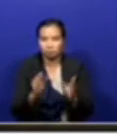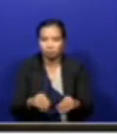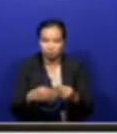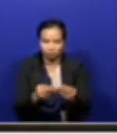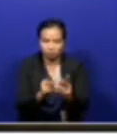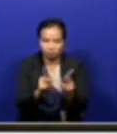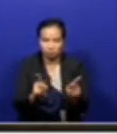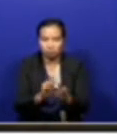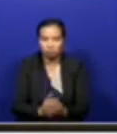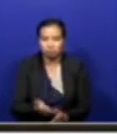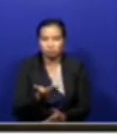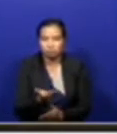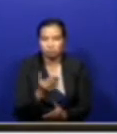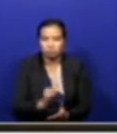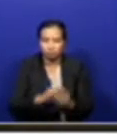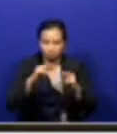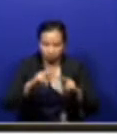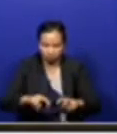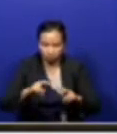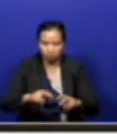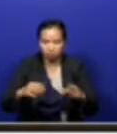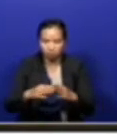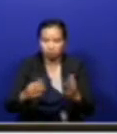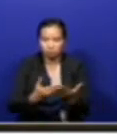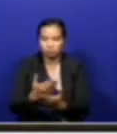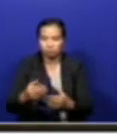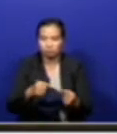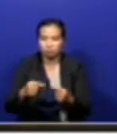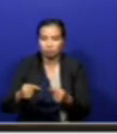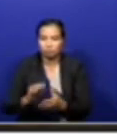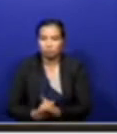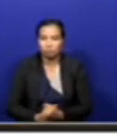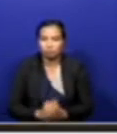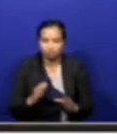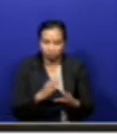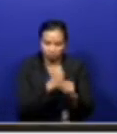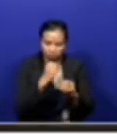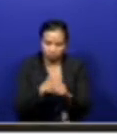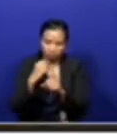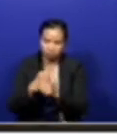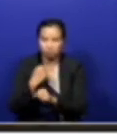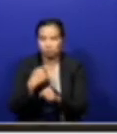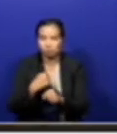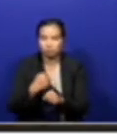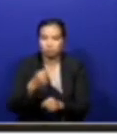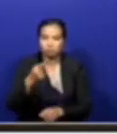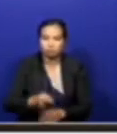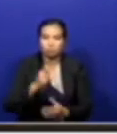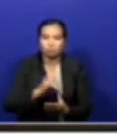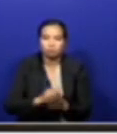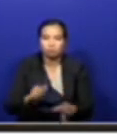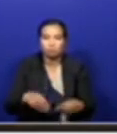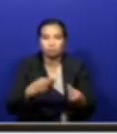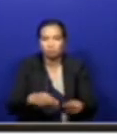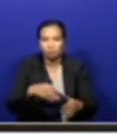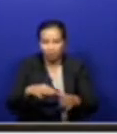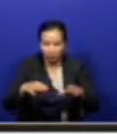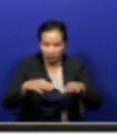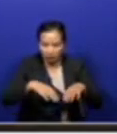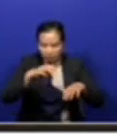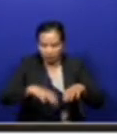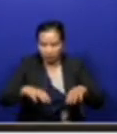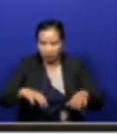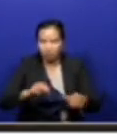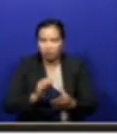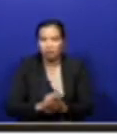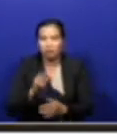การของท่านได้ไปศึกษาและพิจารณาต่อเพื่อนำผลให้เป็นรูปธรรมหลายเรื่องเลยครับที่รัฐสภา